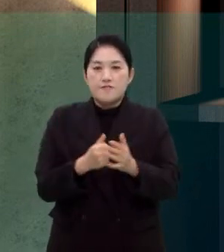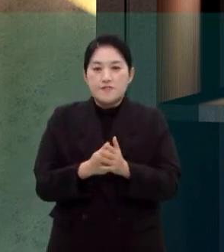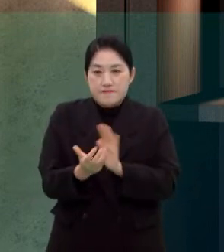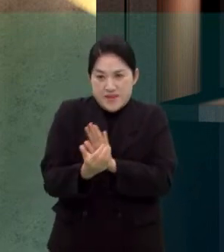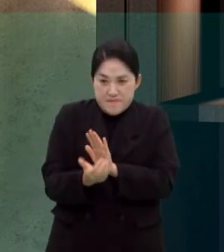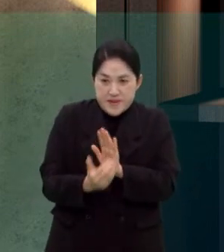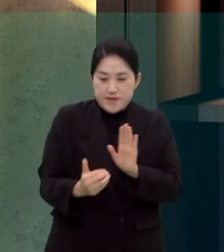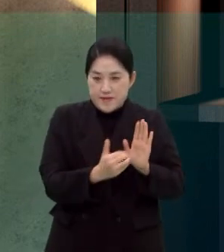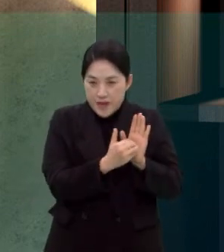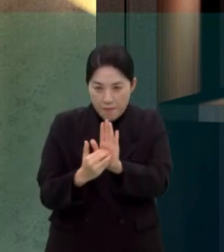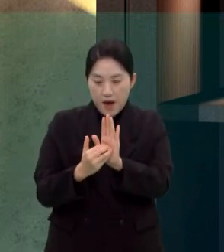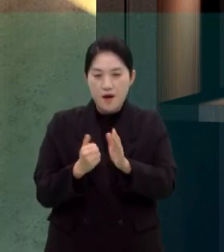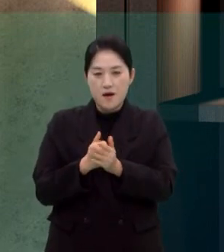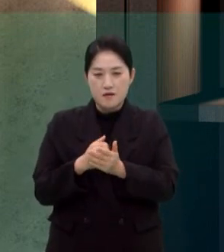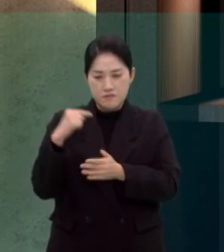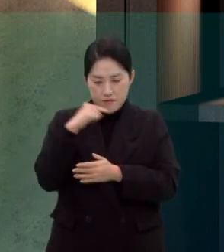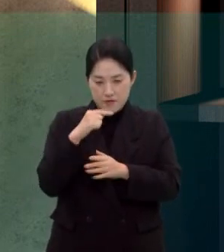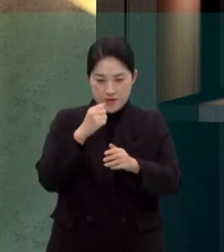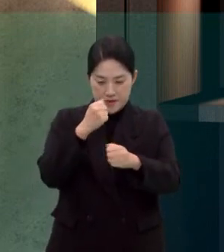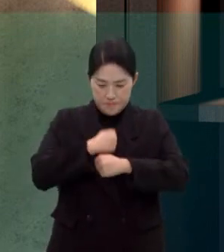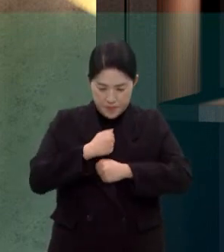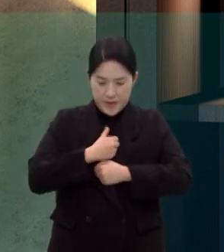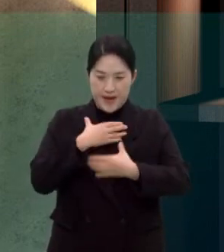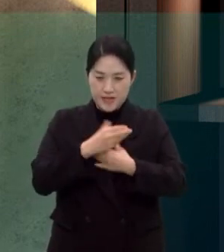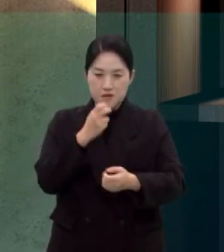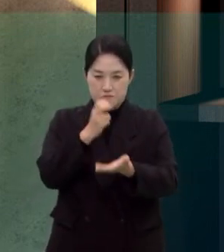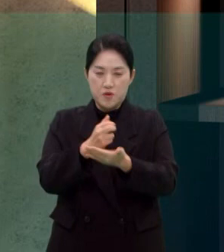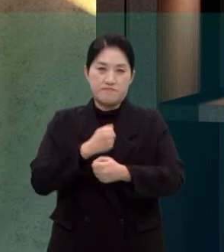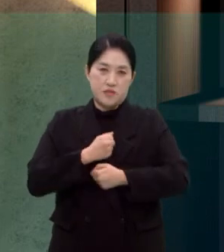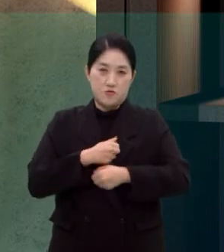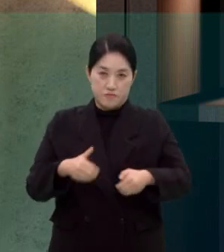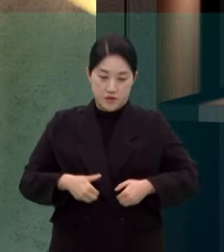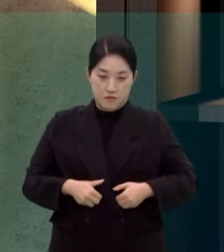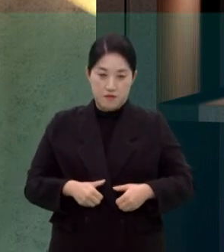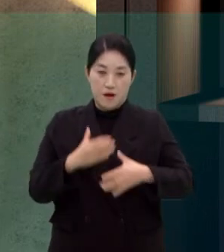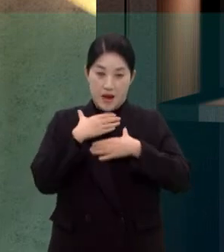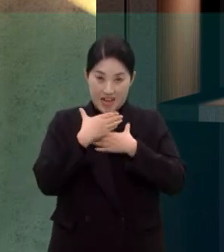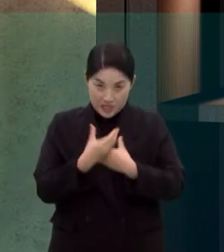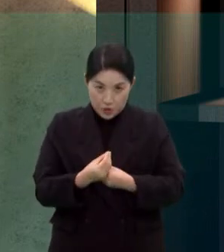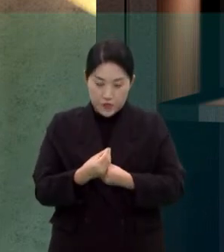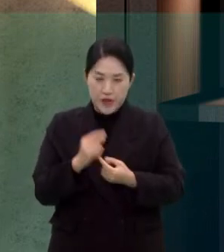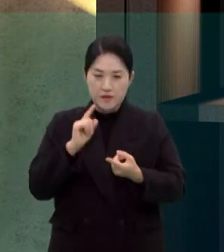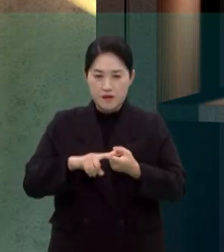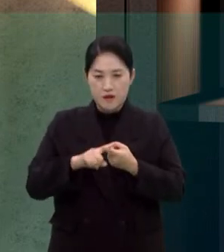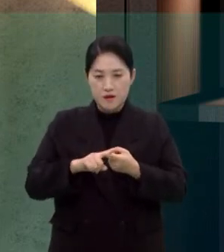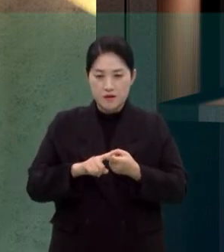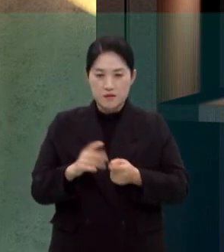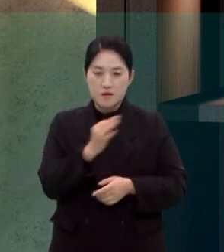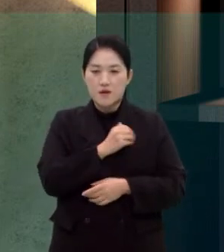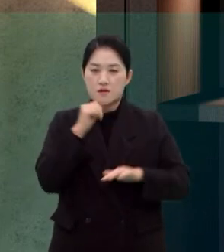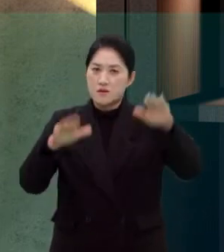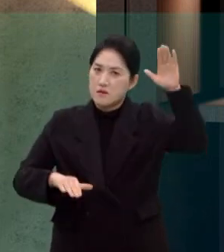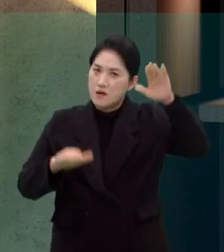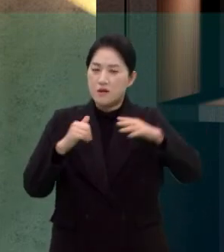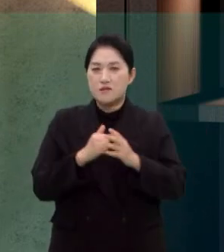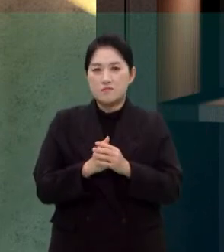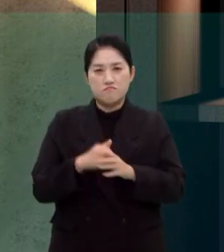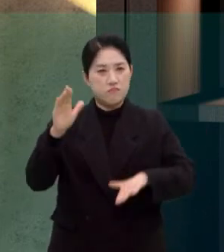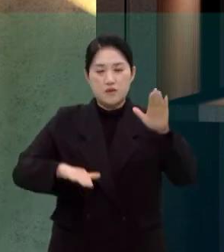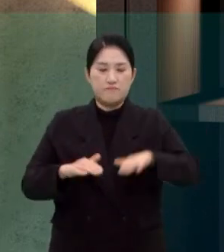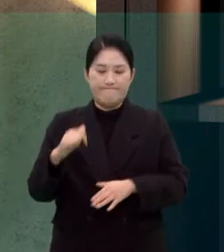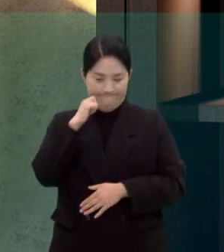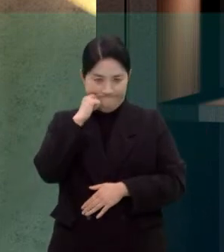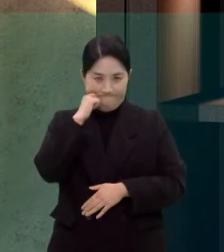철저하게 지켜나가야 합니다. 안전 앞에 빈부격차가 있을 수 없고 차별이 있을 수 없습니다.